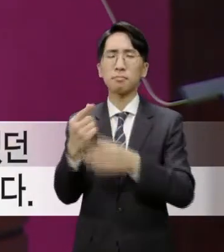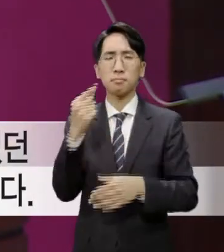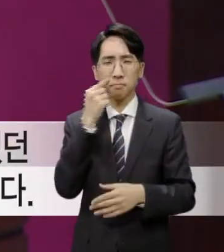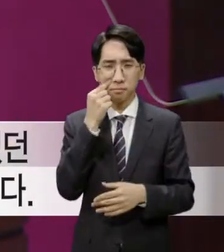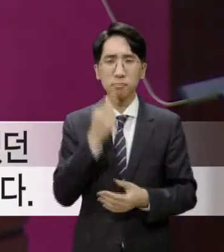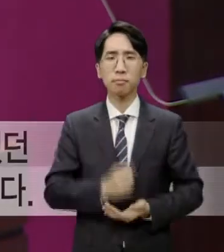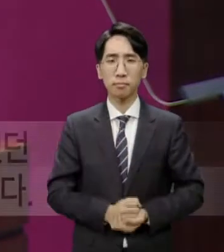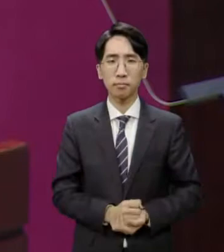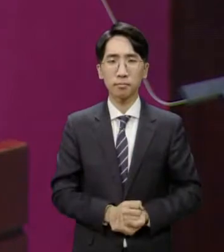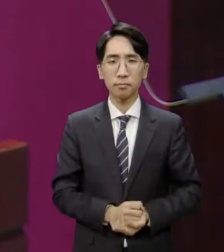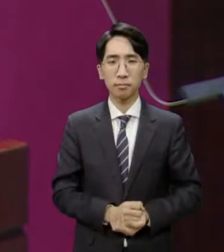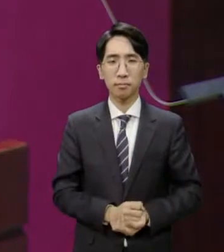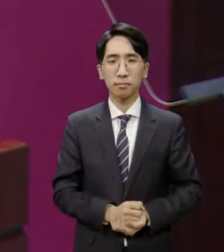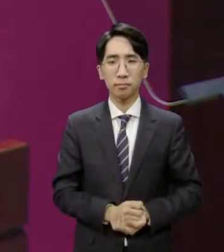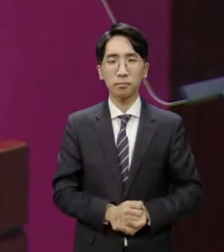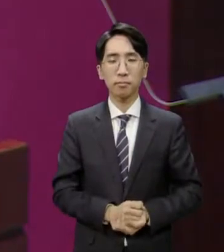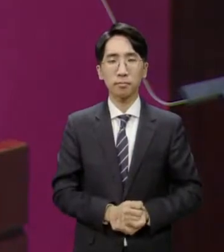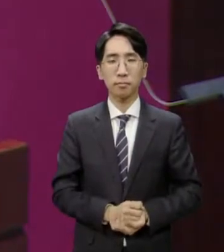기계입니다